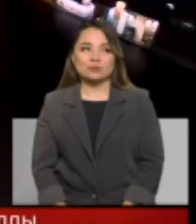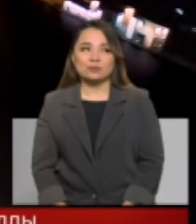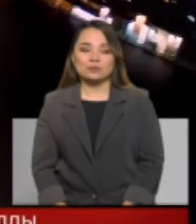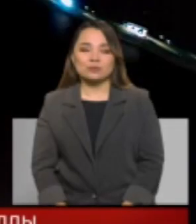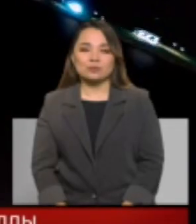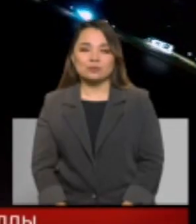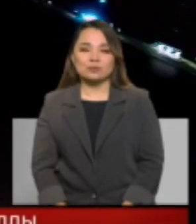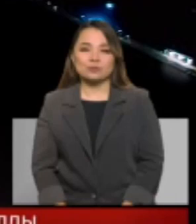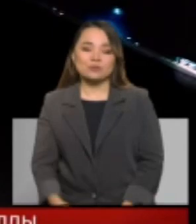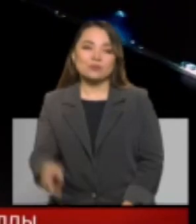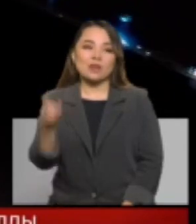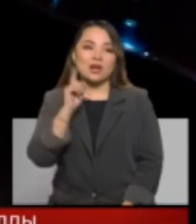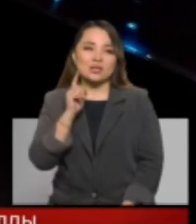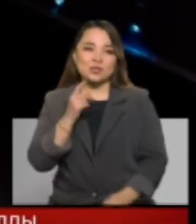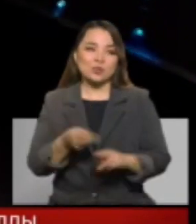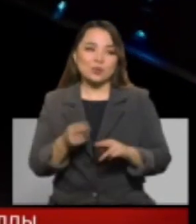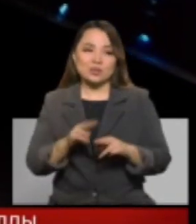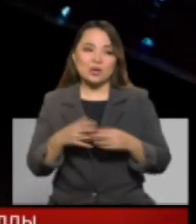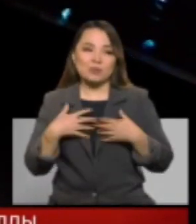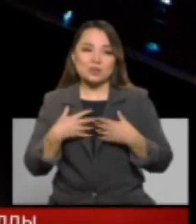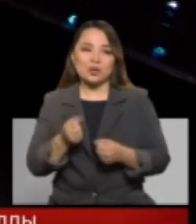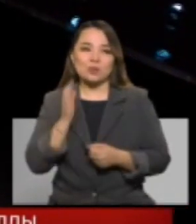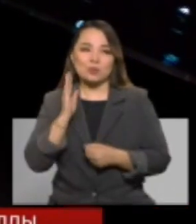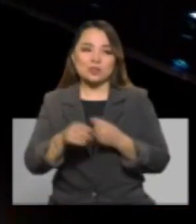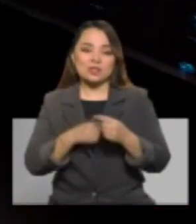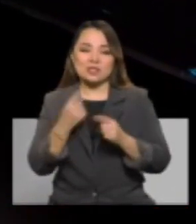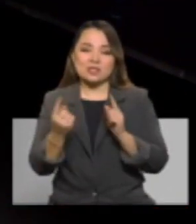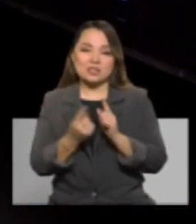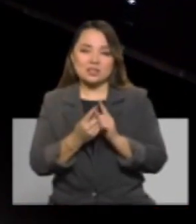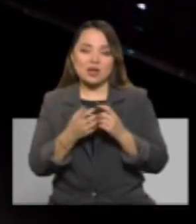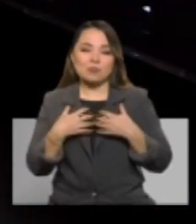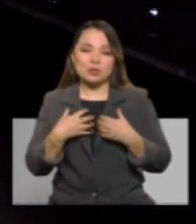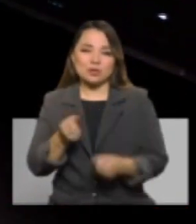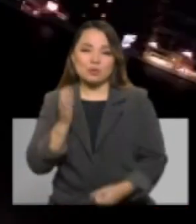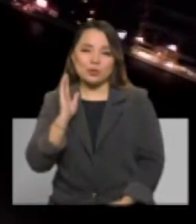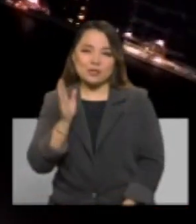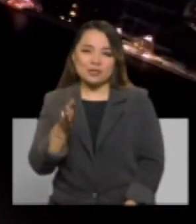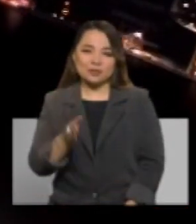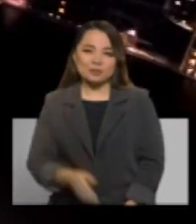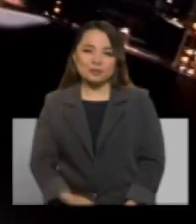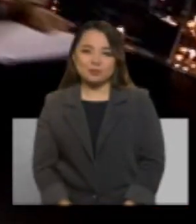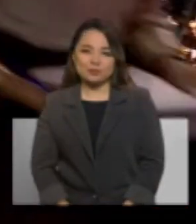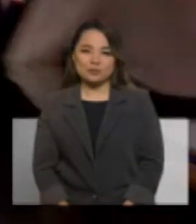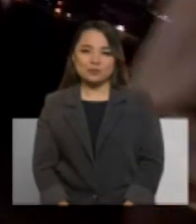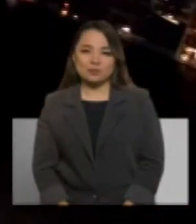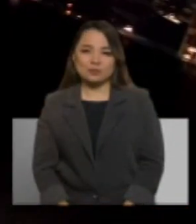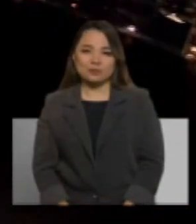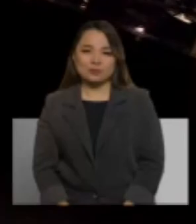Бүгінге келіп түскен ақпарат легі осында болды. Назарларыңызға рахмет. Аман болайық.